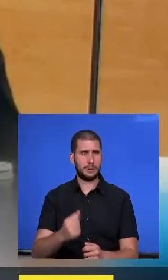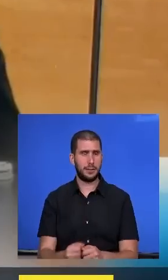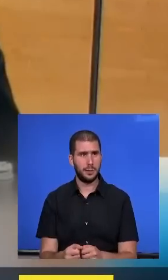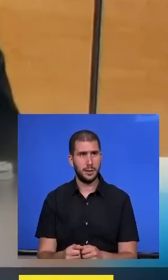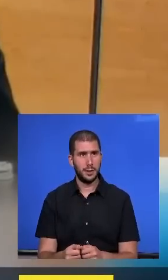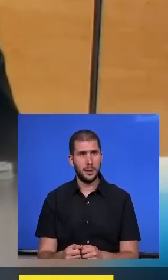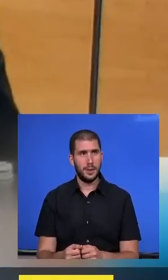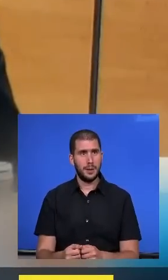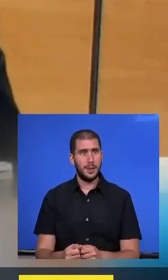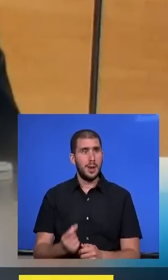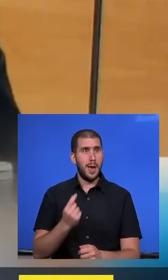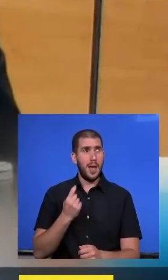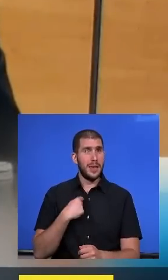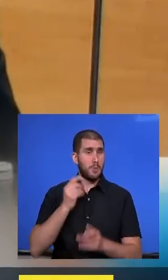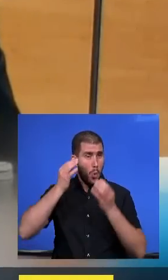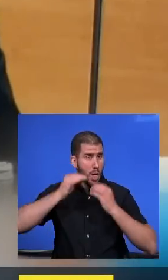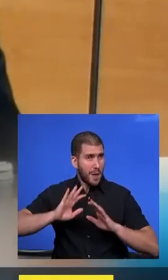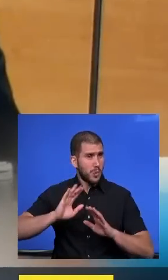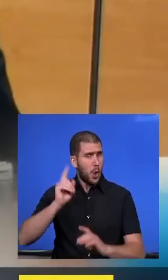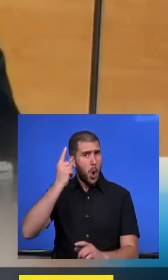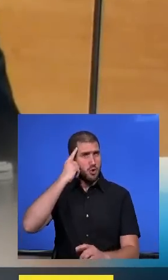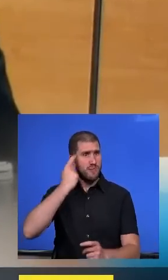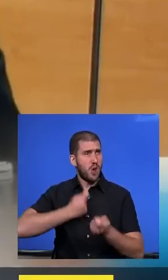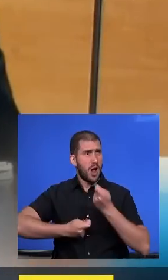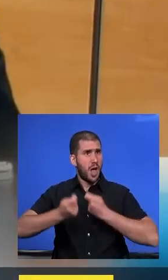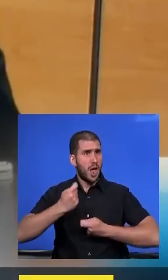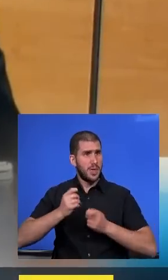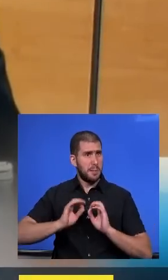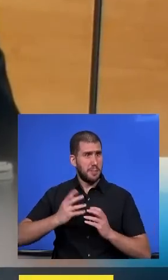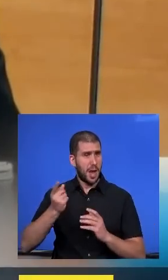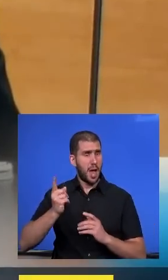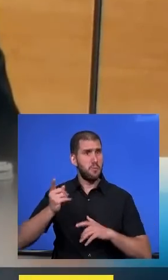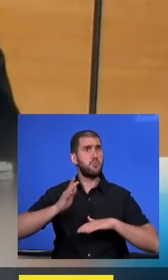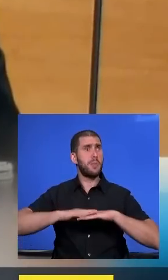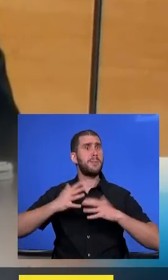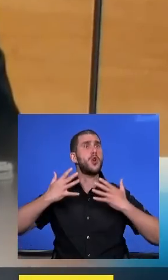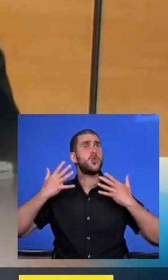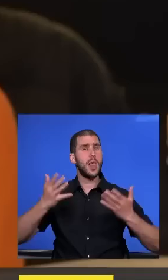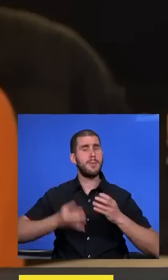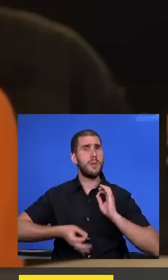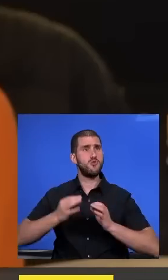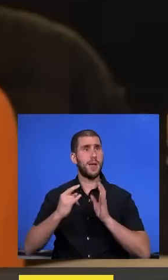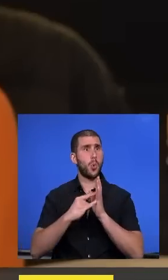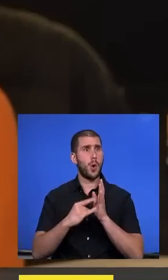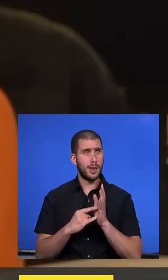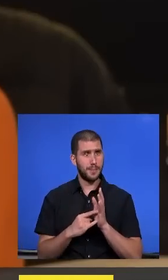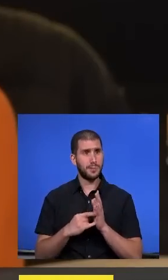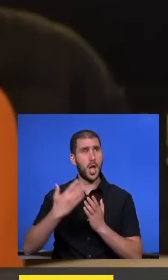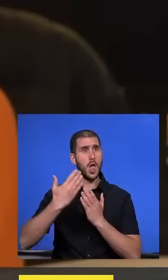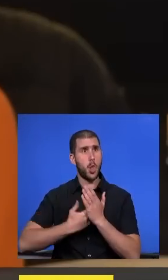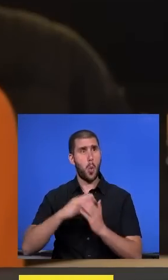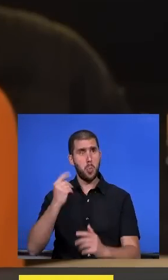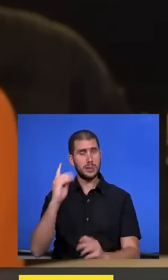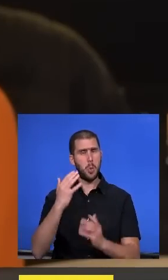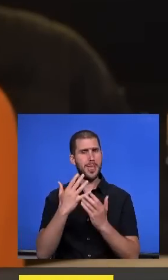לרפורמה עצמה. אני, עם כל הכבוד, לא חושב שכלכלנים הם מומחים גדולים למשפט חוקתי. הדוח של מודי'ס מאוד